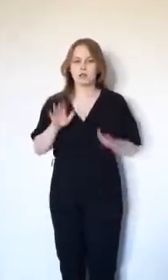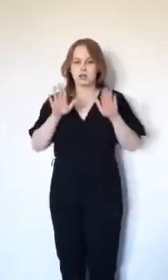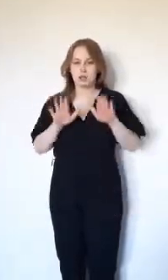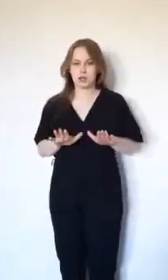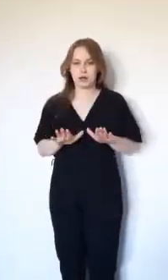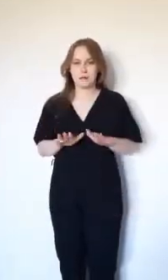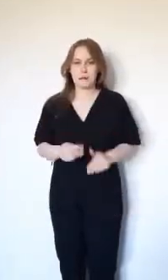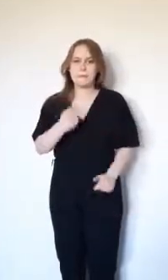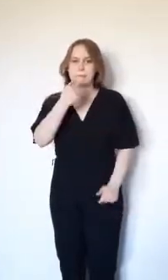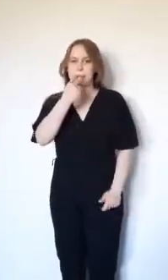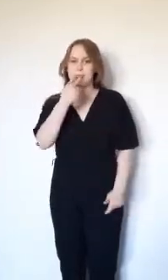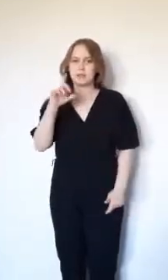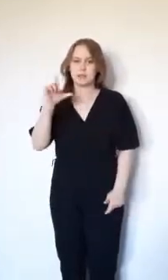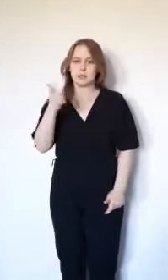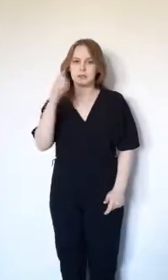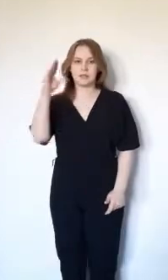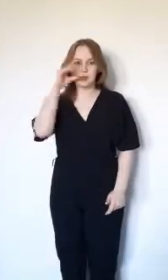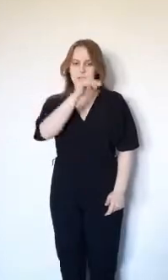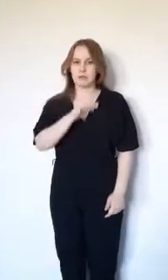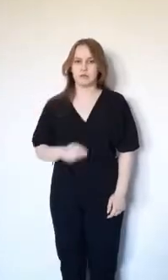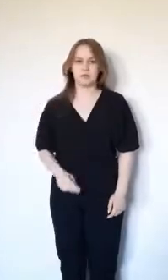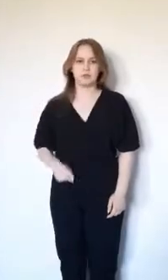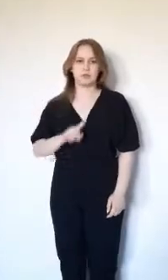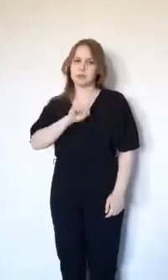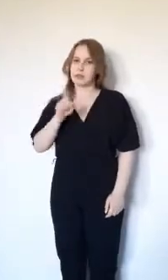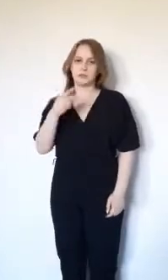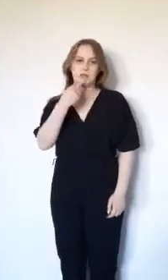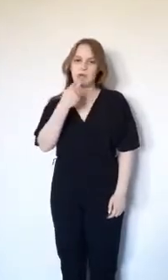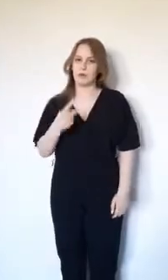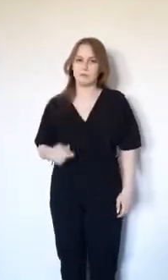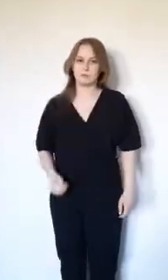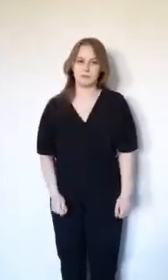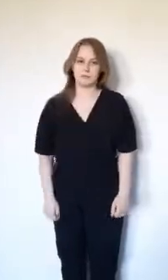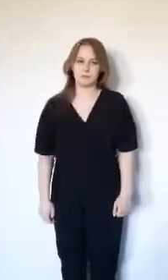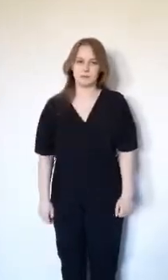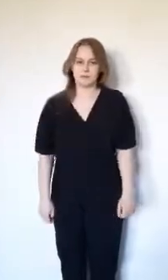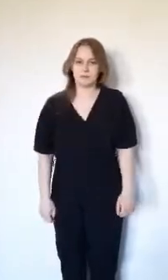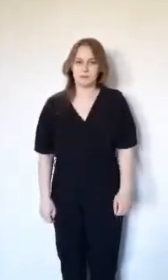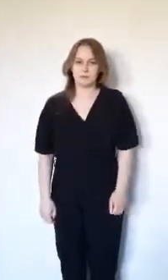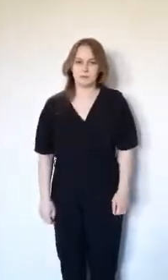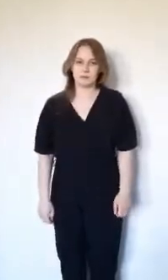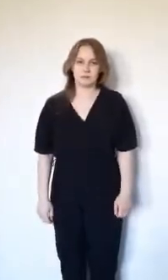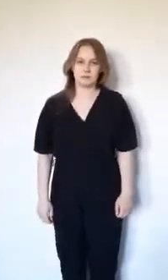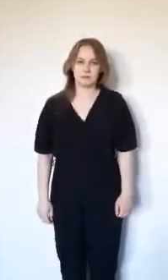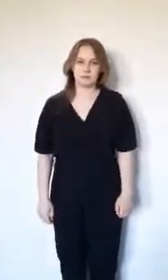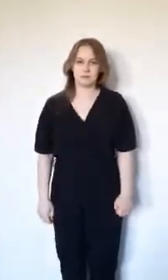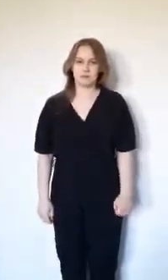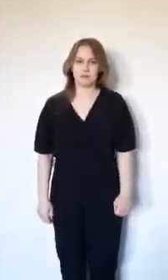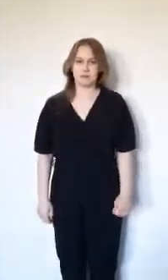Kłamałaś, czekałem, pytać czy zapomnieć, nie pytałem.